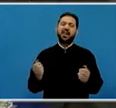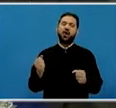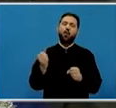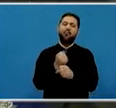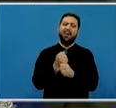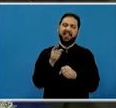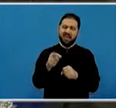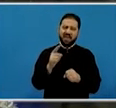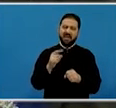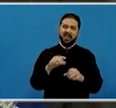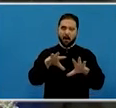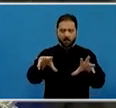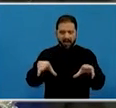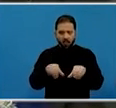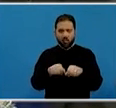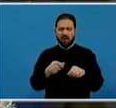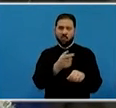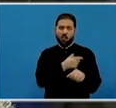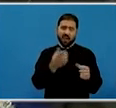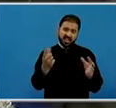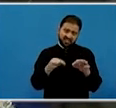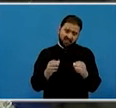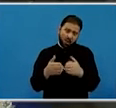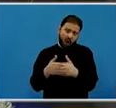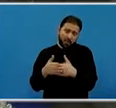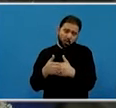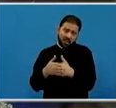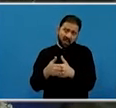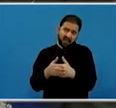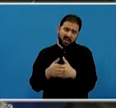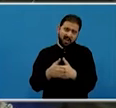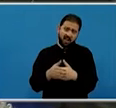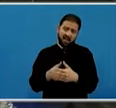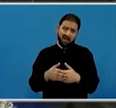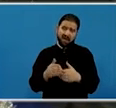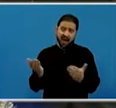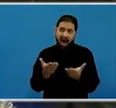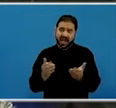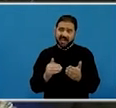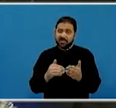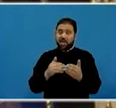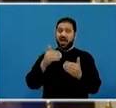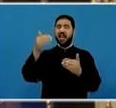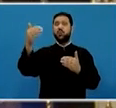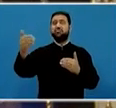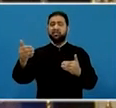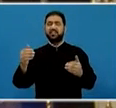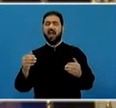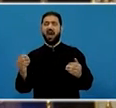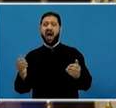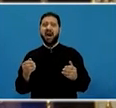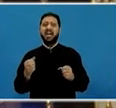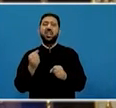poate să existe, bineînțeles, și o apropiere sinceră și mai puternică care depășește cadrul acesta exterior al activității pe